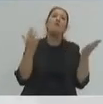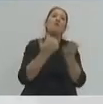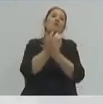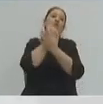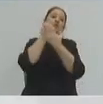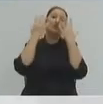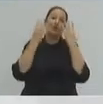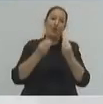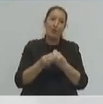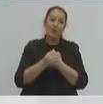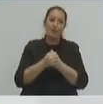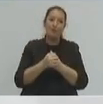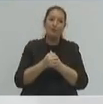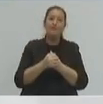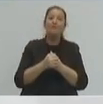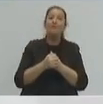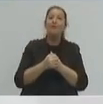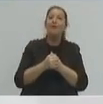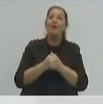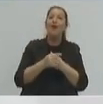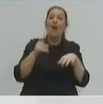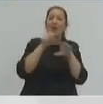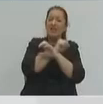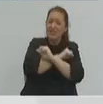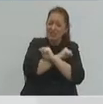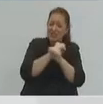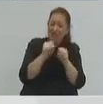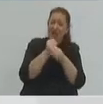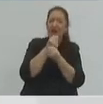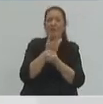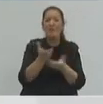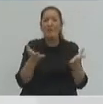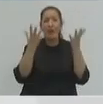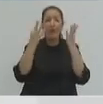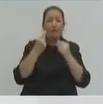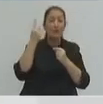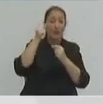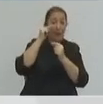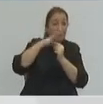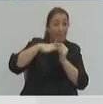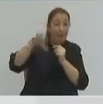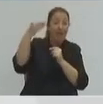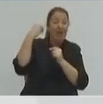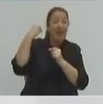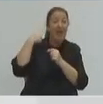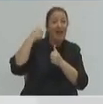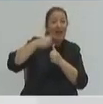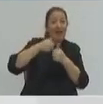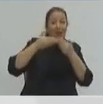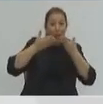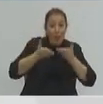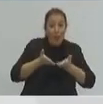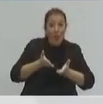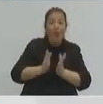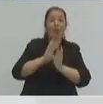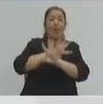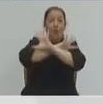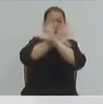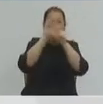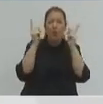taçlandırılmıştır. Harap ve bitap düşmüş bir milletin yeniden doğuşu cümle aleme ilan